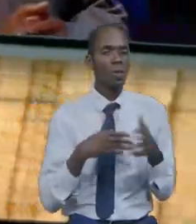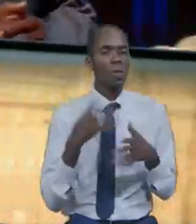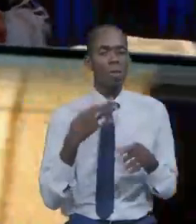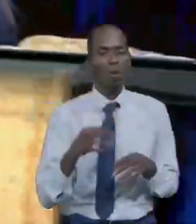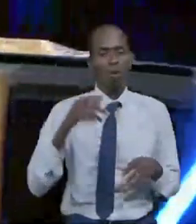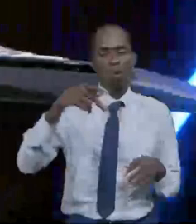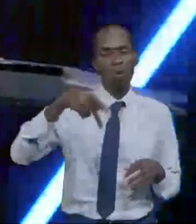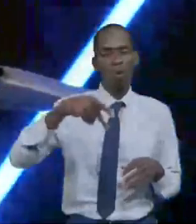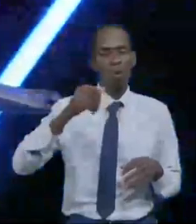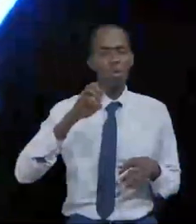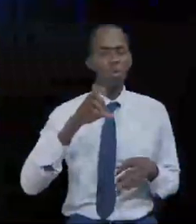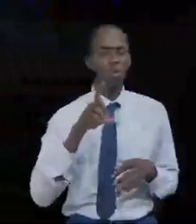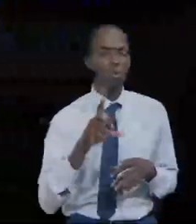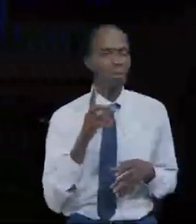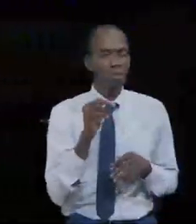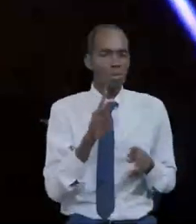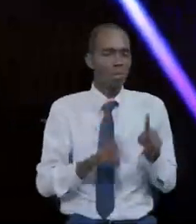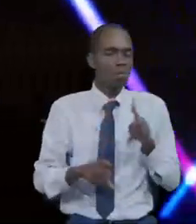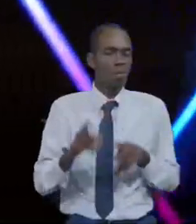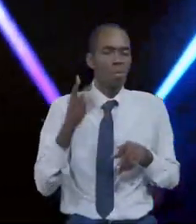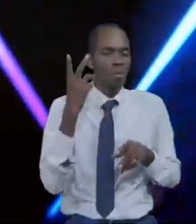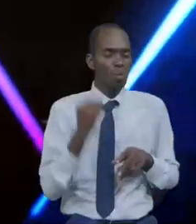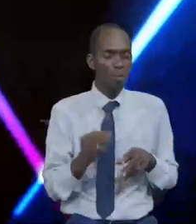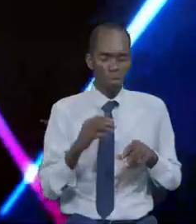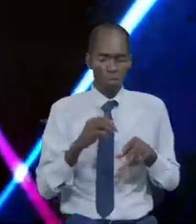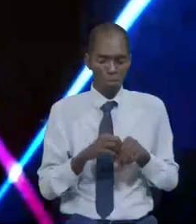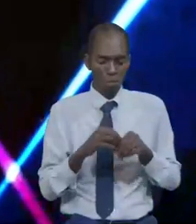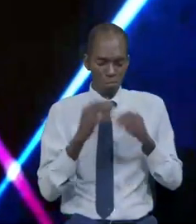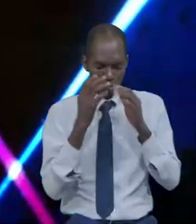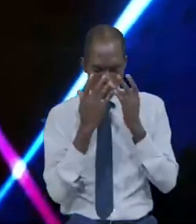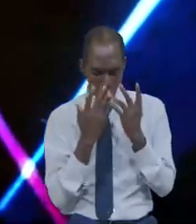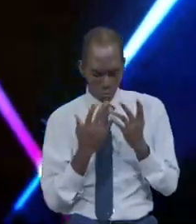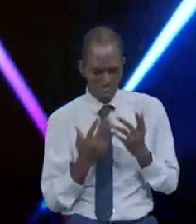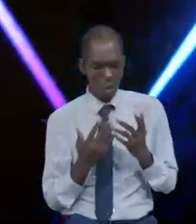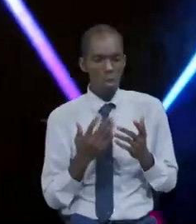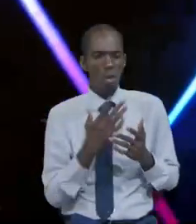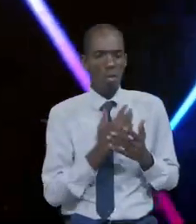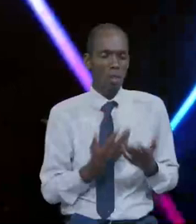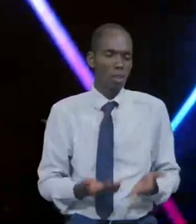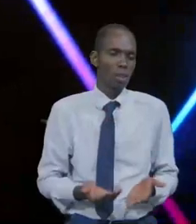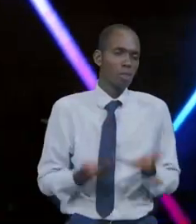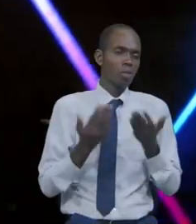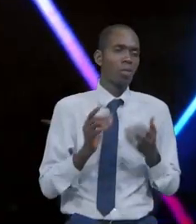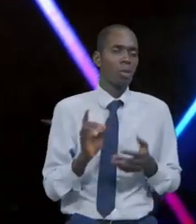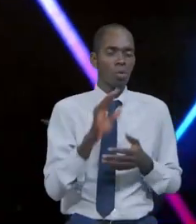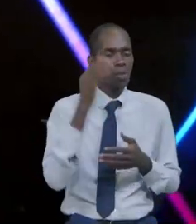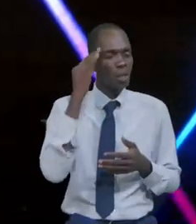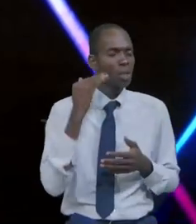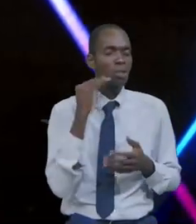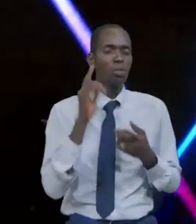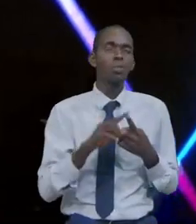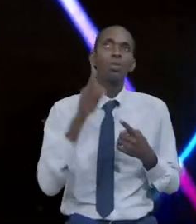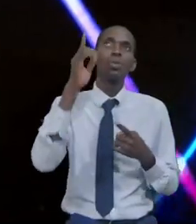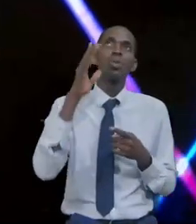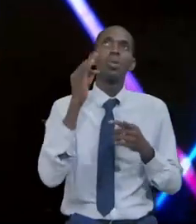tête dans la honte, dans l'opprobre, ils ont élevé la tête au Dieu du ciel. Ils ont